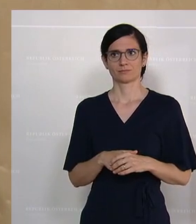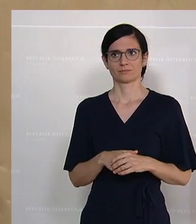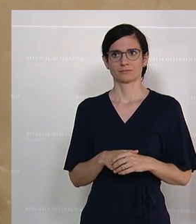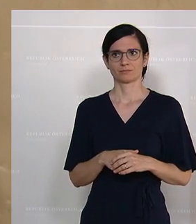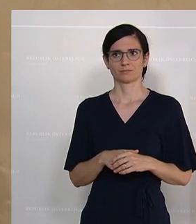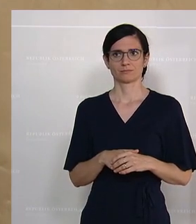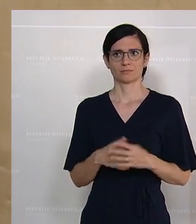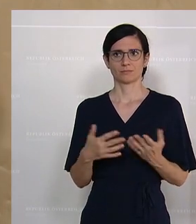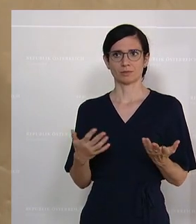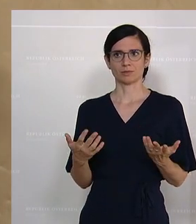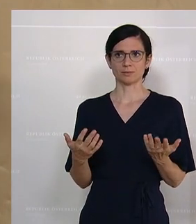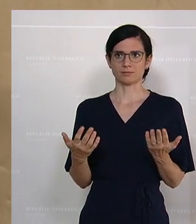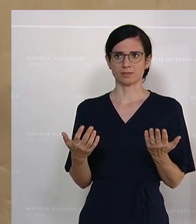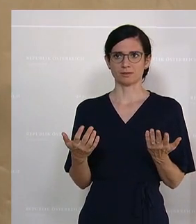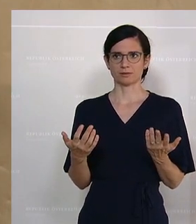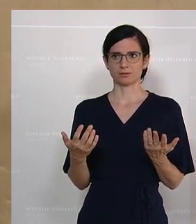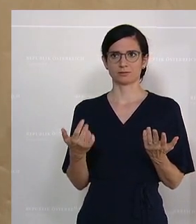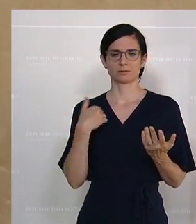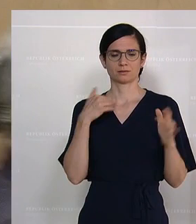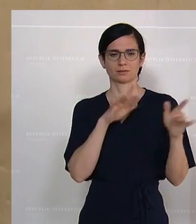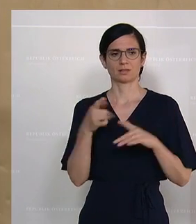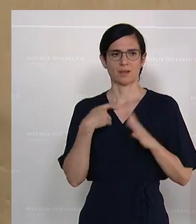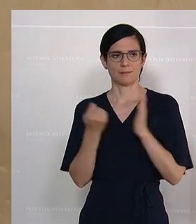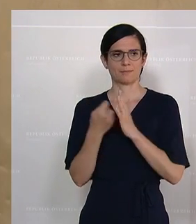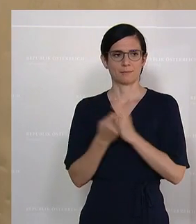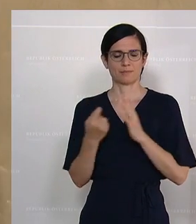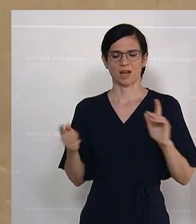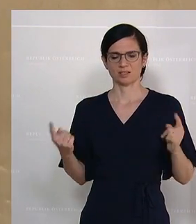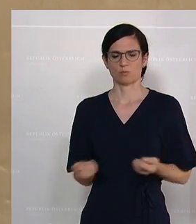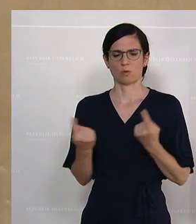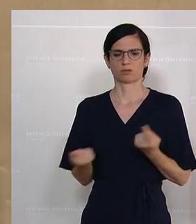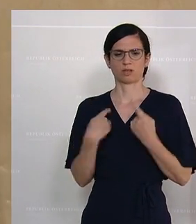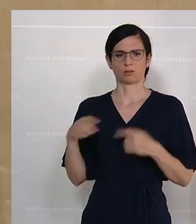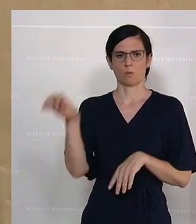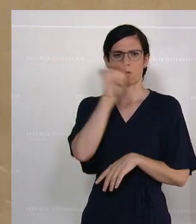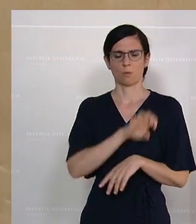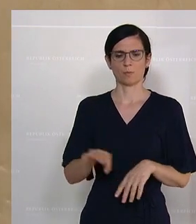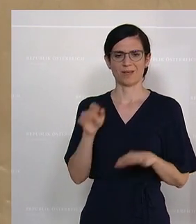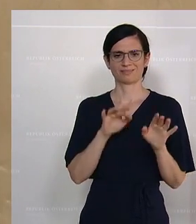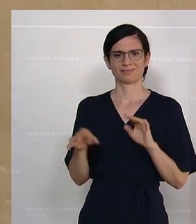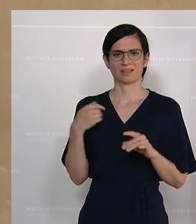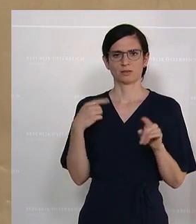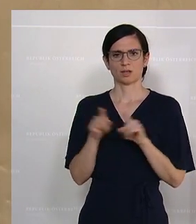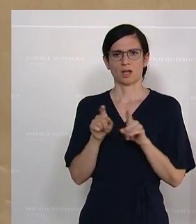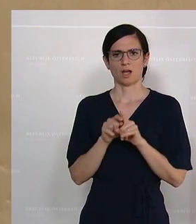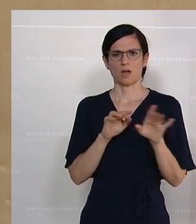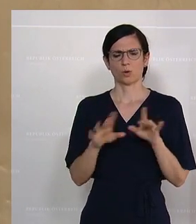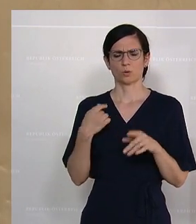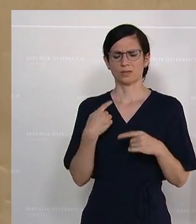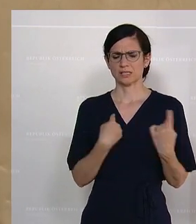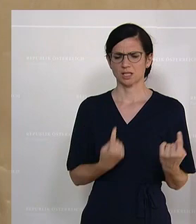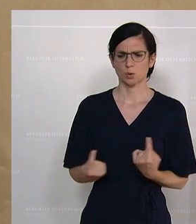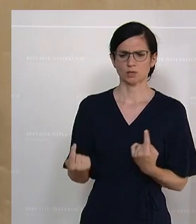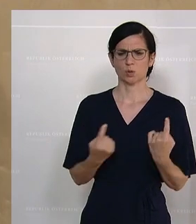praktiziert wird und ein preistreiber seien preistreiber hier in österreich aber in ganz europa und auch ein zustand